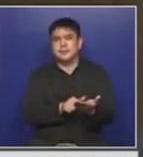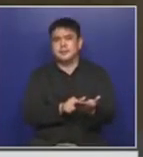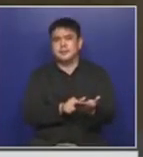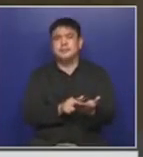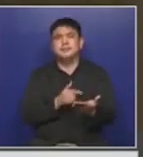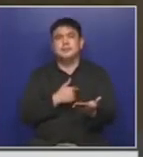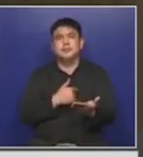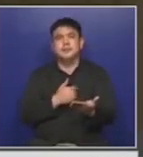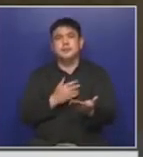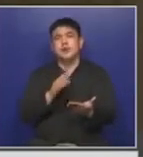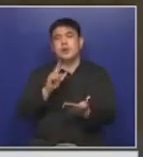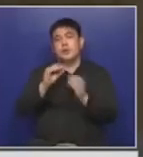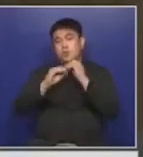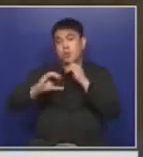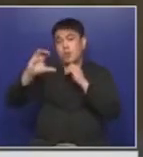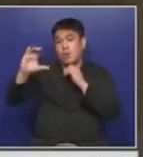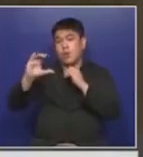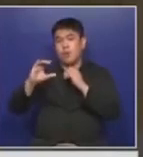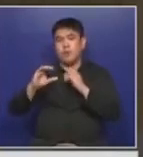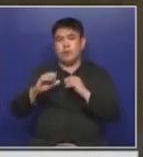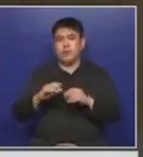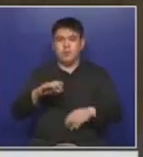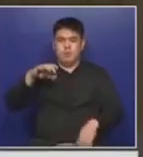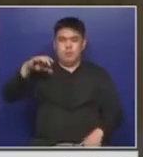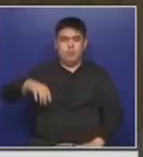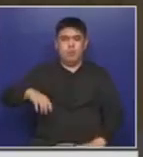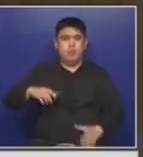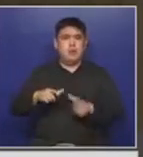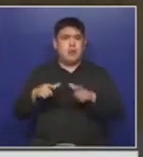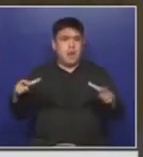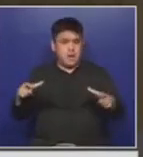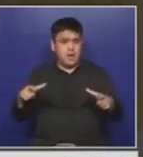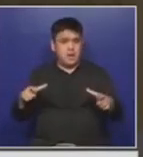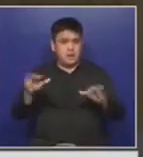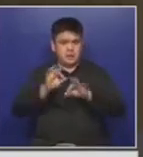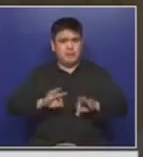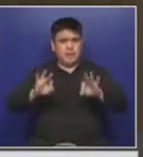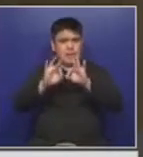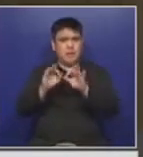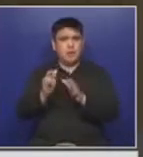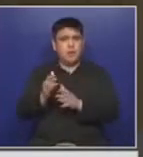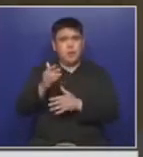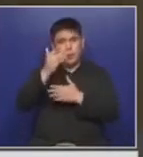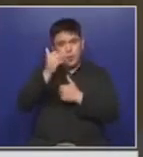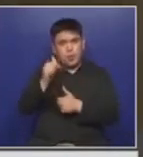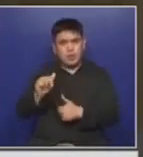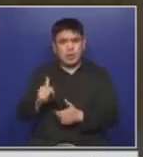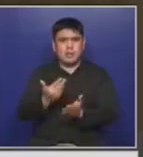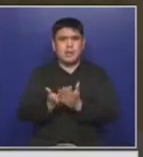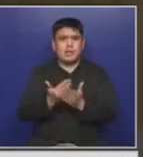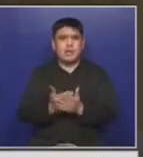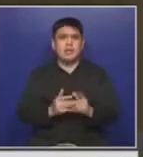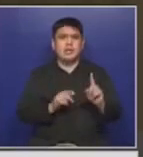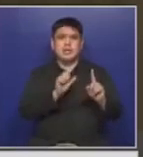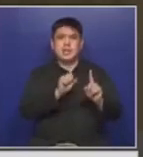ฐานะอย่างของกสทช.นะครับหน่วยงานใหญ่ที่พวกเราต้องให้ความสำคัญเนี่ยนะครับมีเงินอยู่ในมือเป็นหลักแสนล้